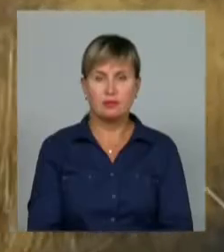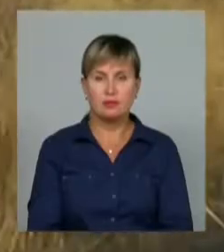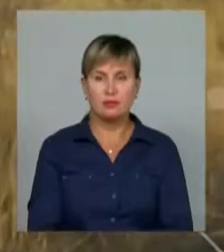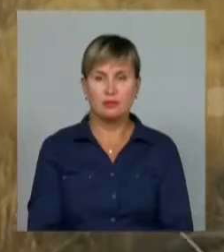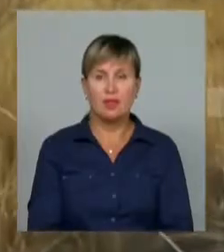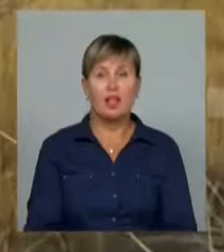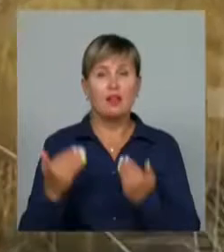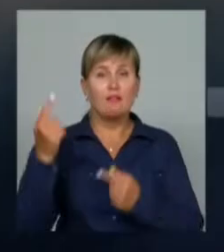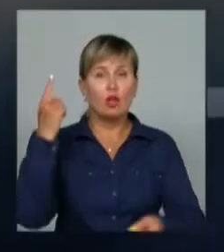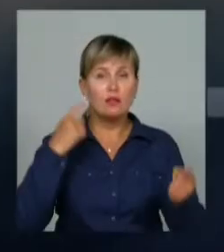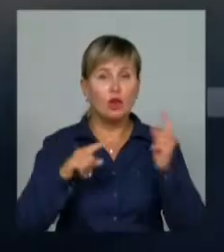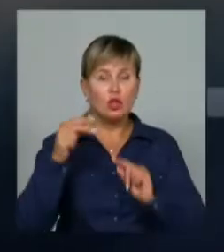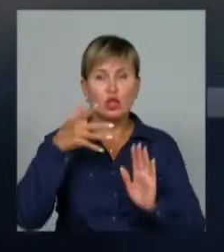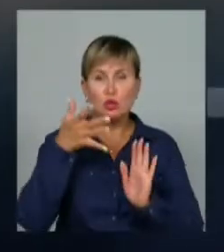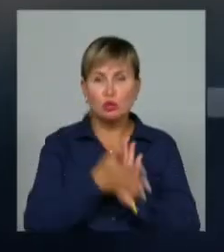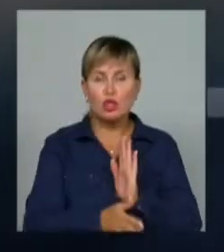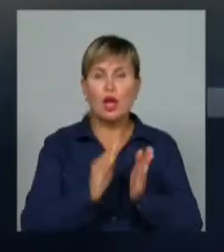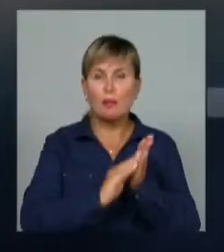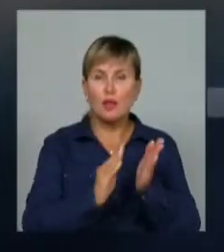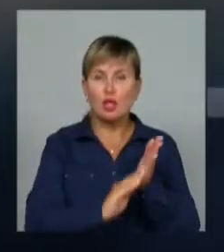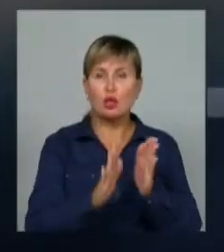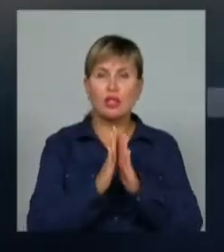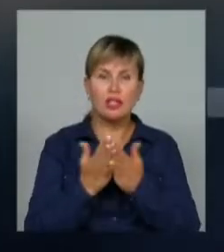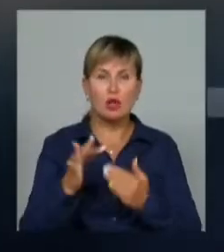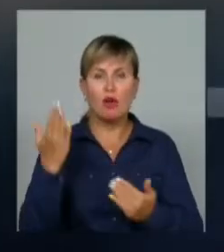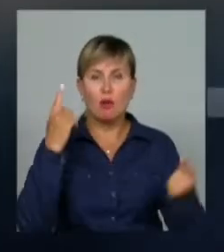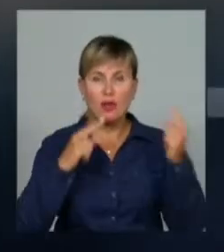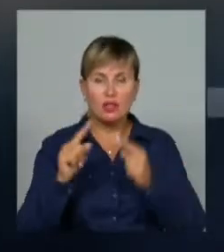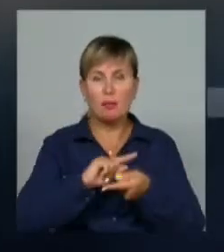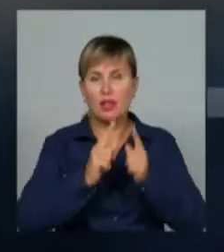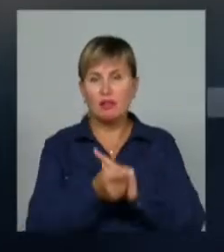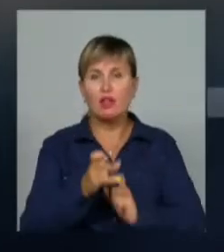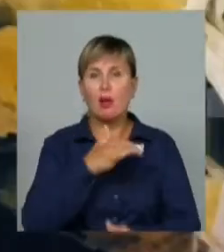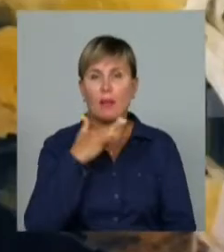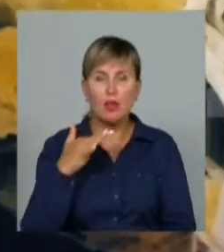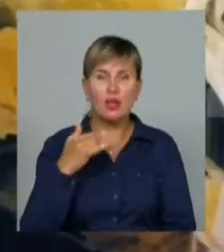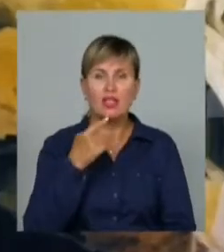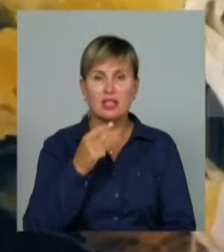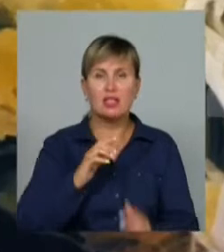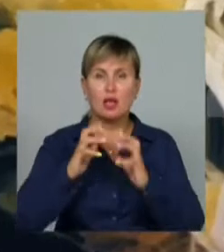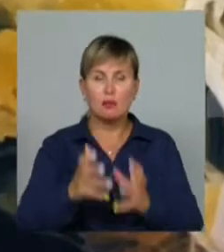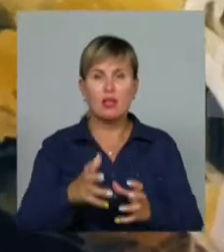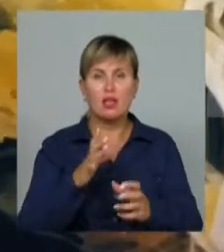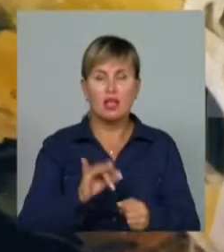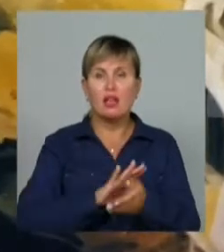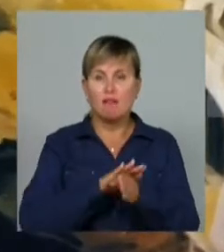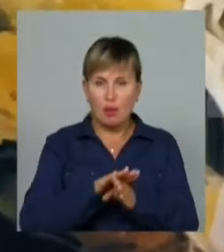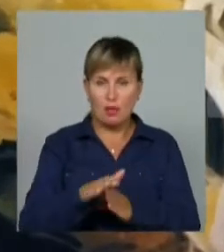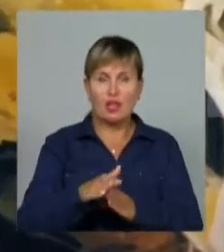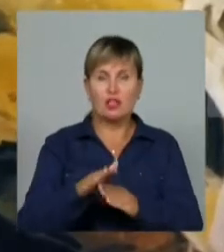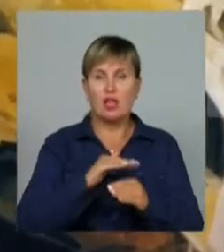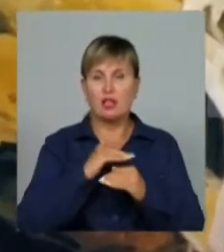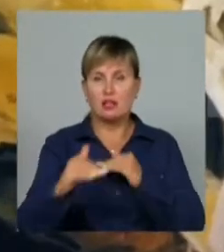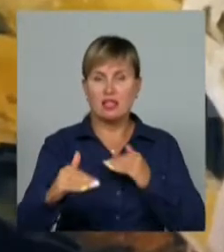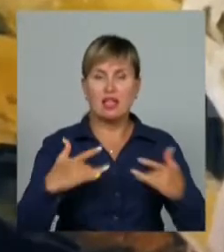Его творчество изучают, о нем пишут книги, а его произведения переводят на многие языки мира и воплощают на сценах мировых театров.